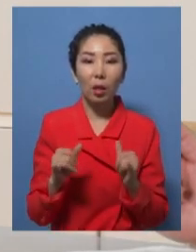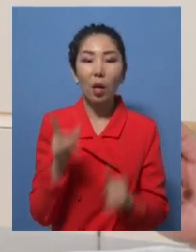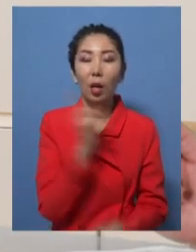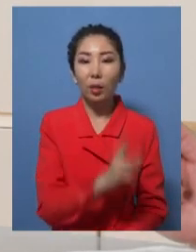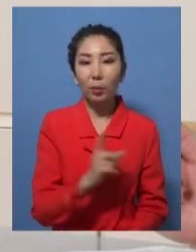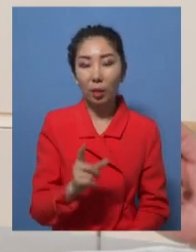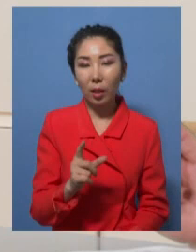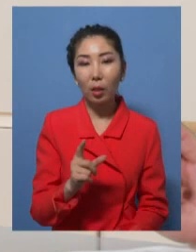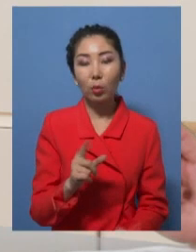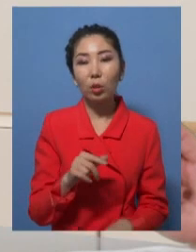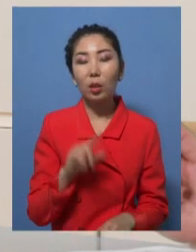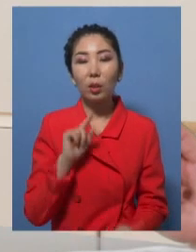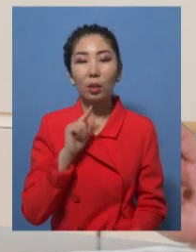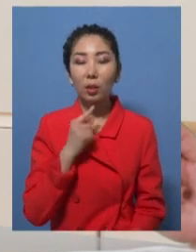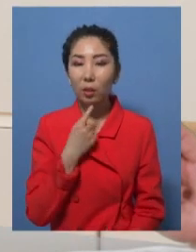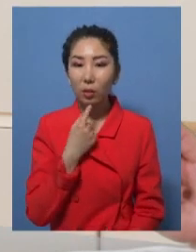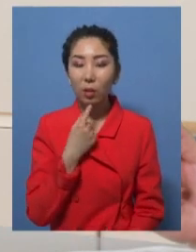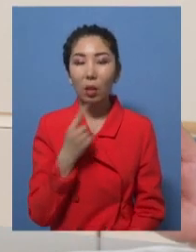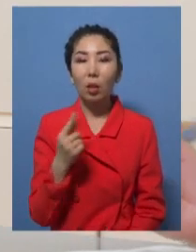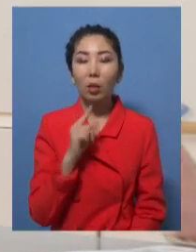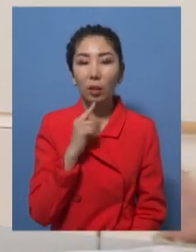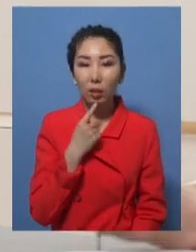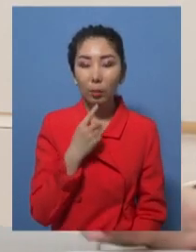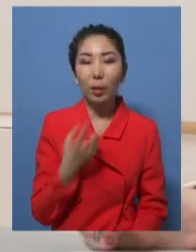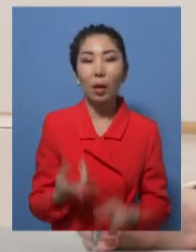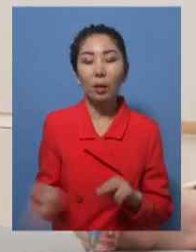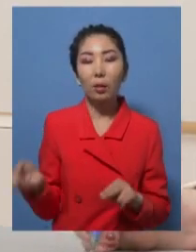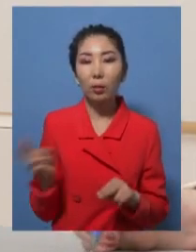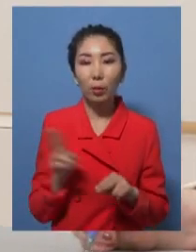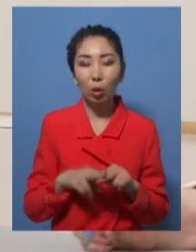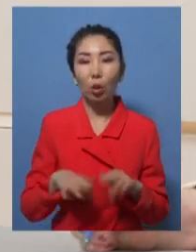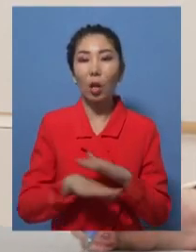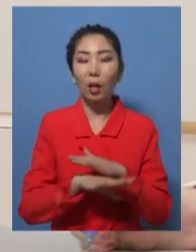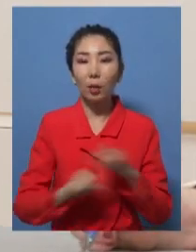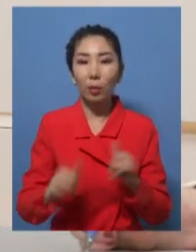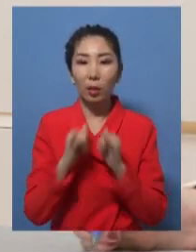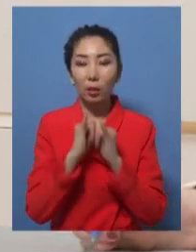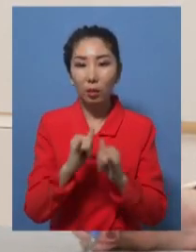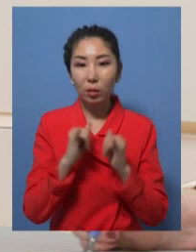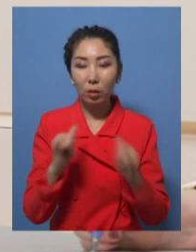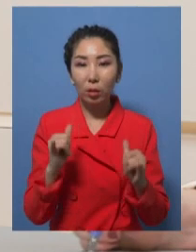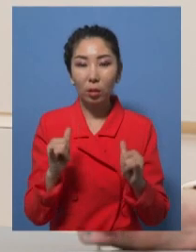әсер ететін мәселе ғой, әлеуметтік тұрғыдан әсер ететін мәселе. Бірақ ұрланған мал